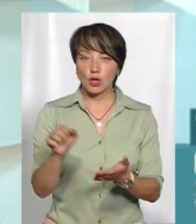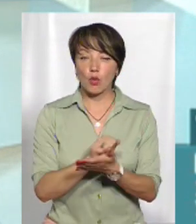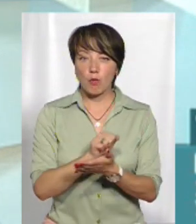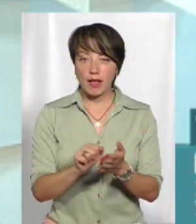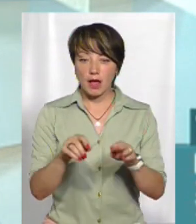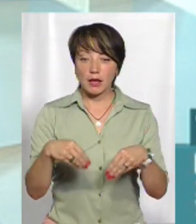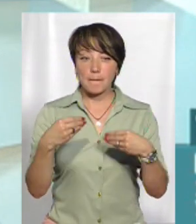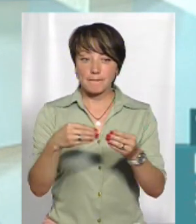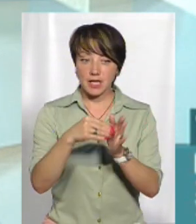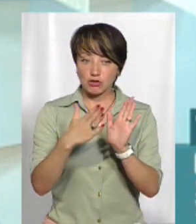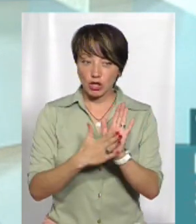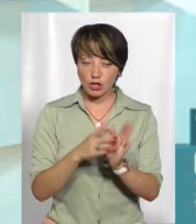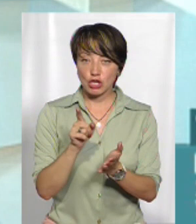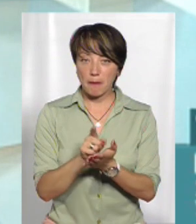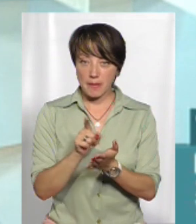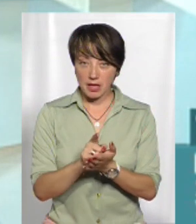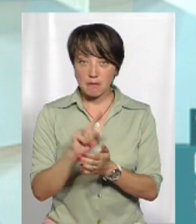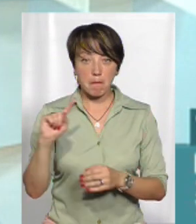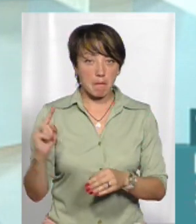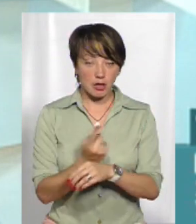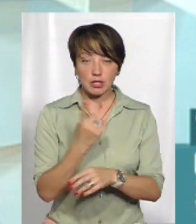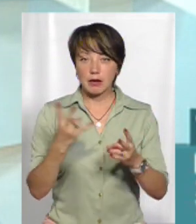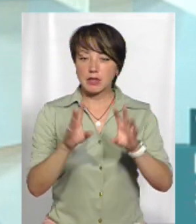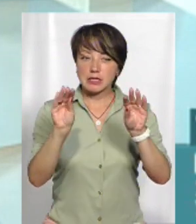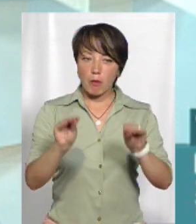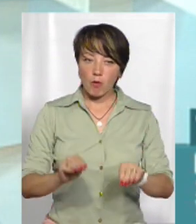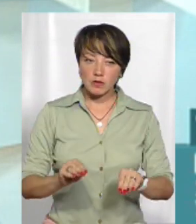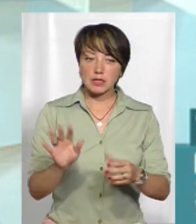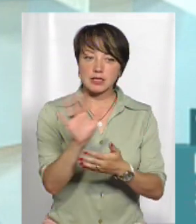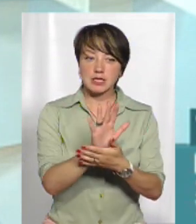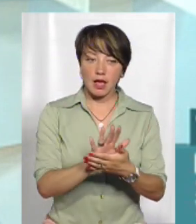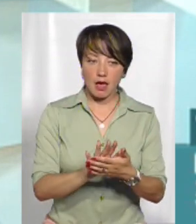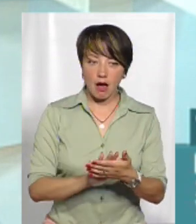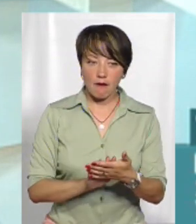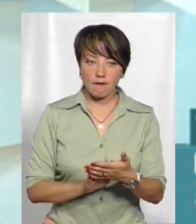документи на призначення пенсії, то їй потрібно ж заповнити заяву.